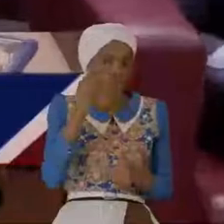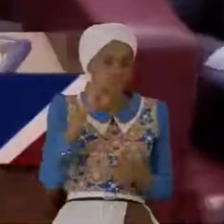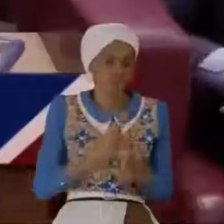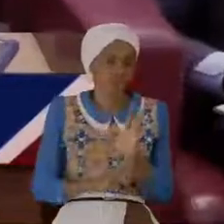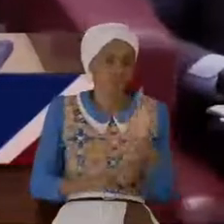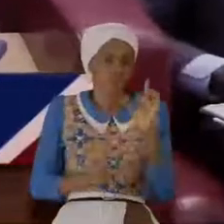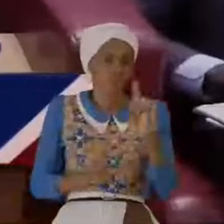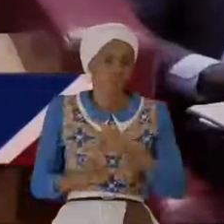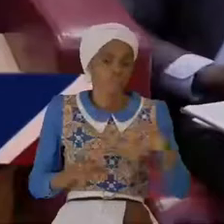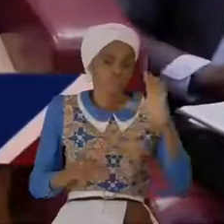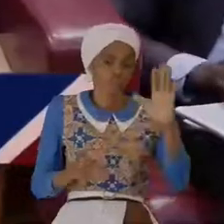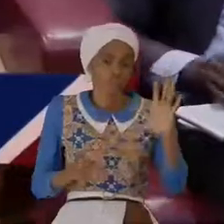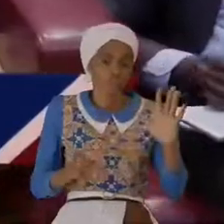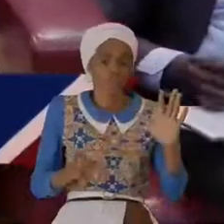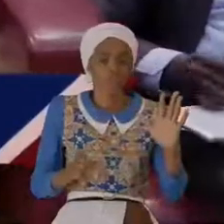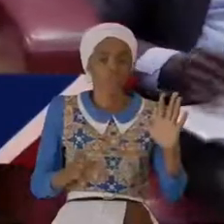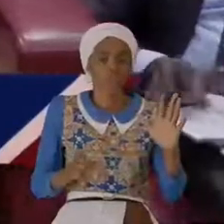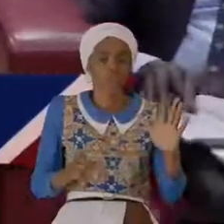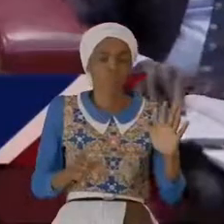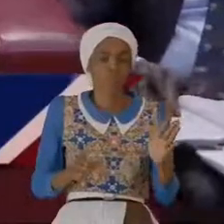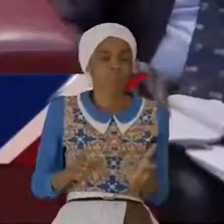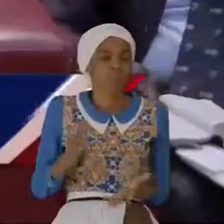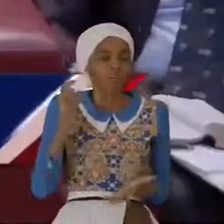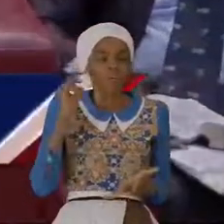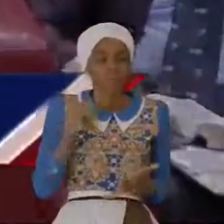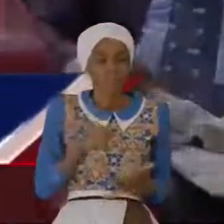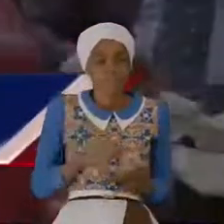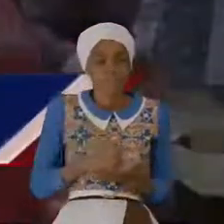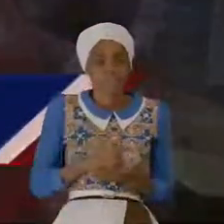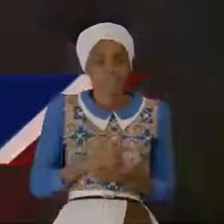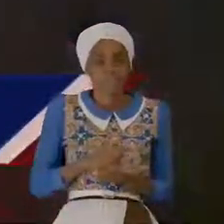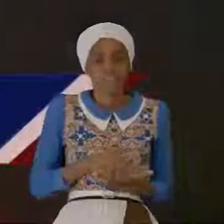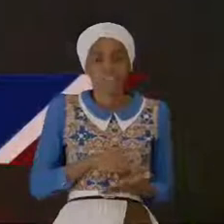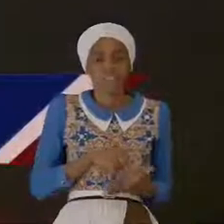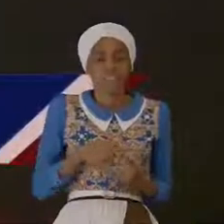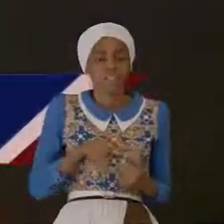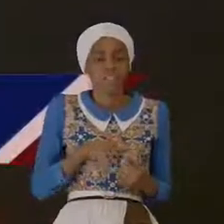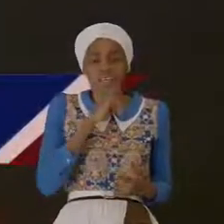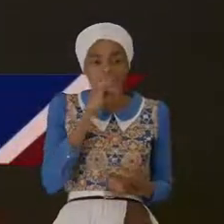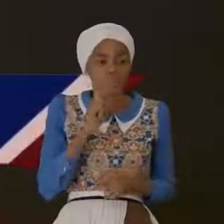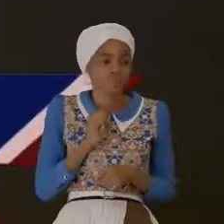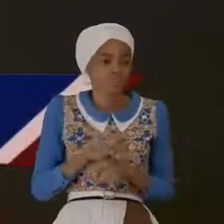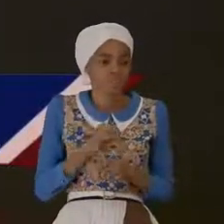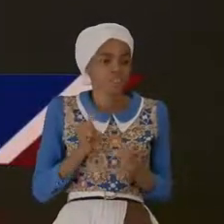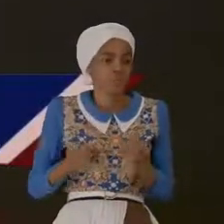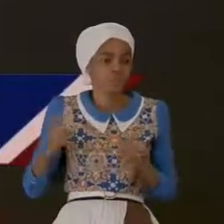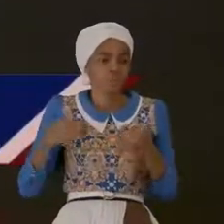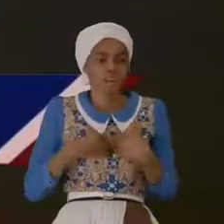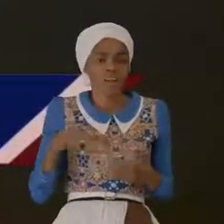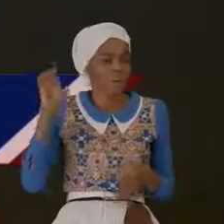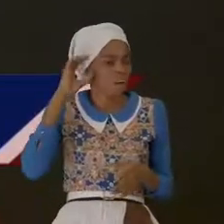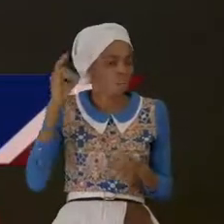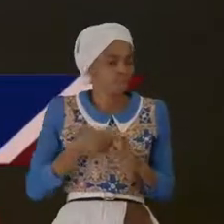chapitre 1, verset 5. La nouvelle que nous avons apprise de lui et